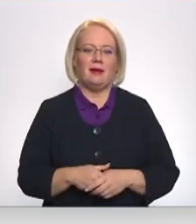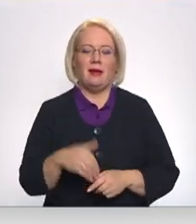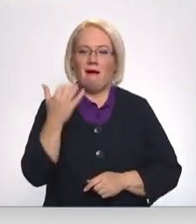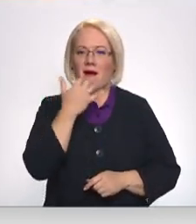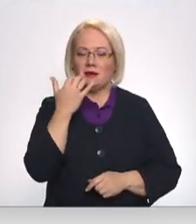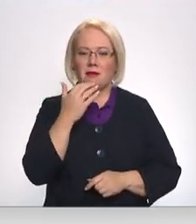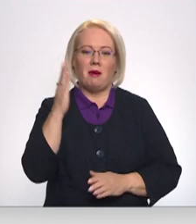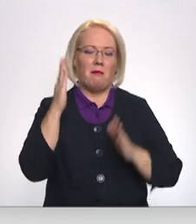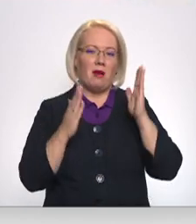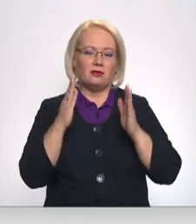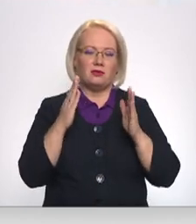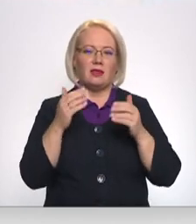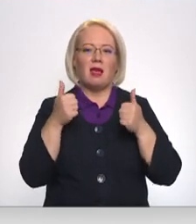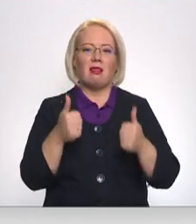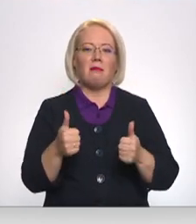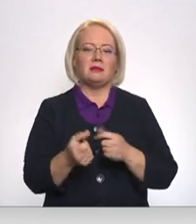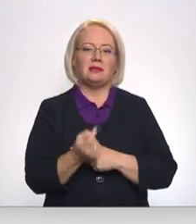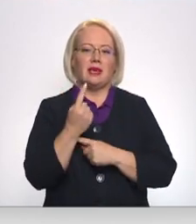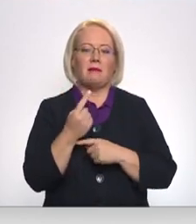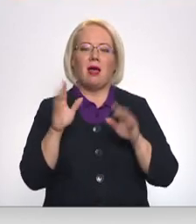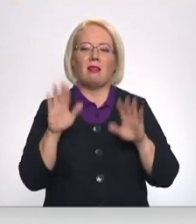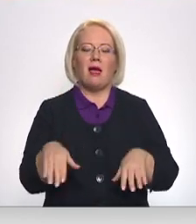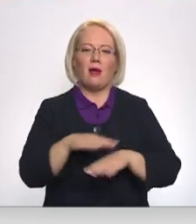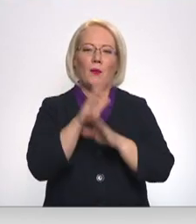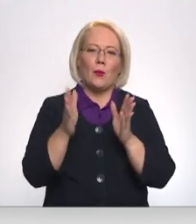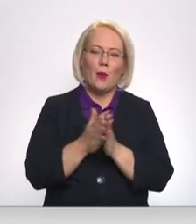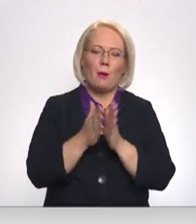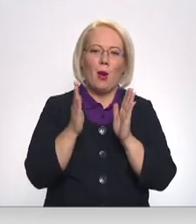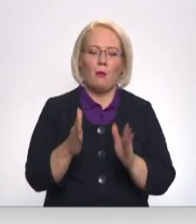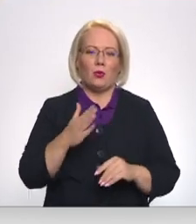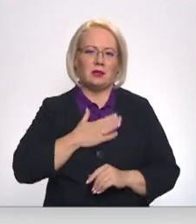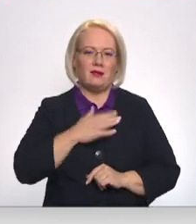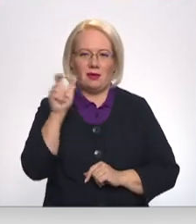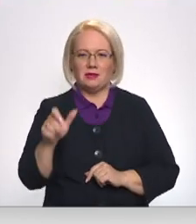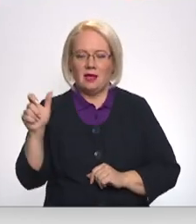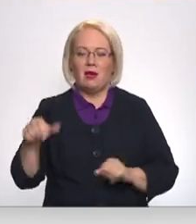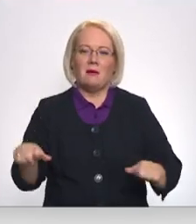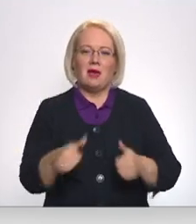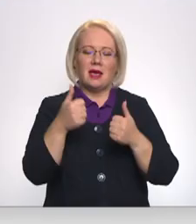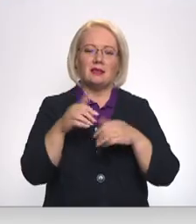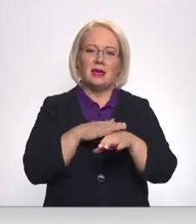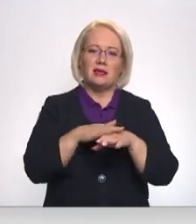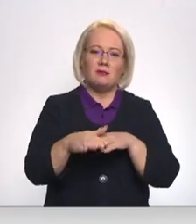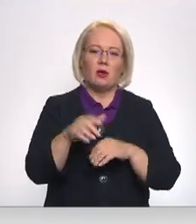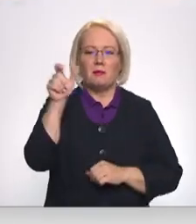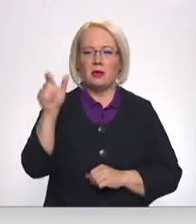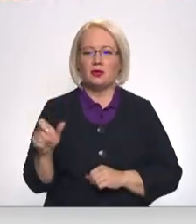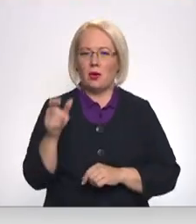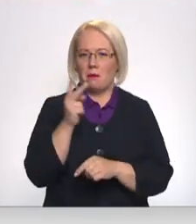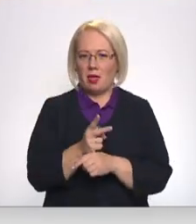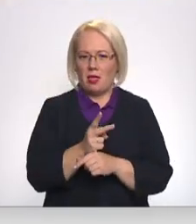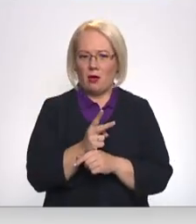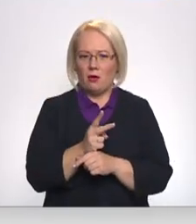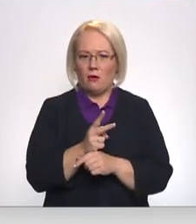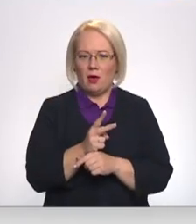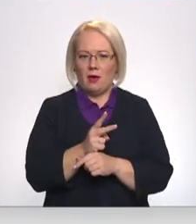Ārzemēs balsošana ir labs iemesls, lai pabūtu kopā ar savējiem, pie reizes izpildot pilsoņa pienākumu.